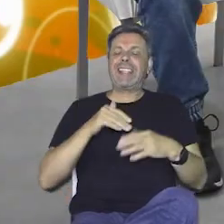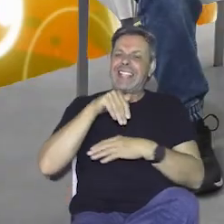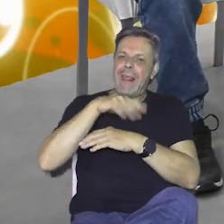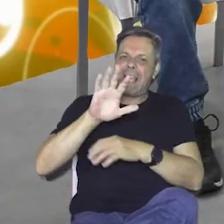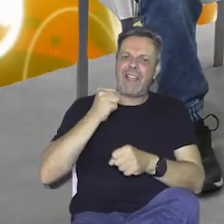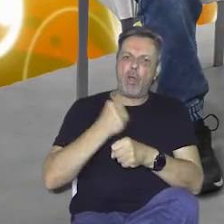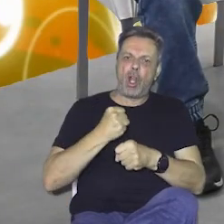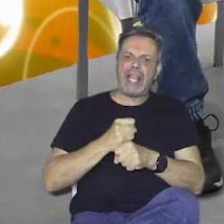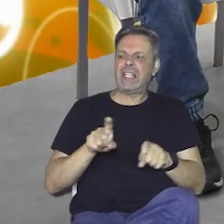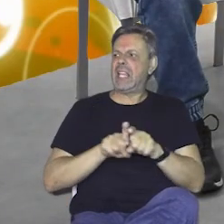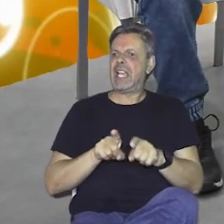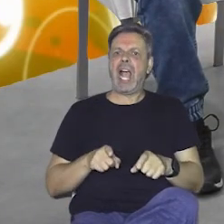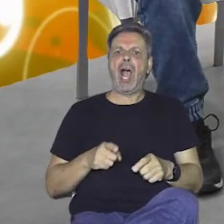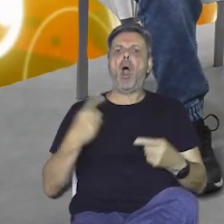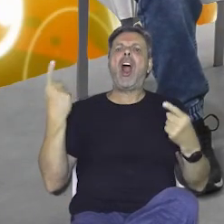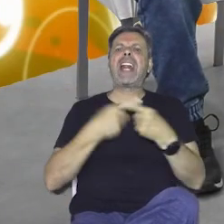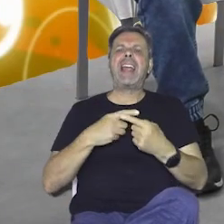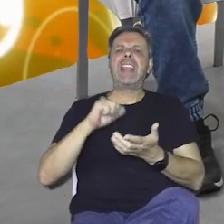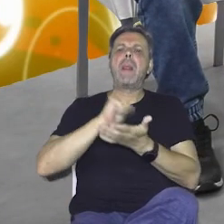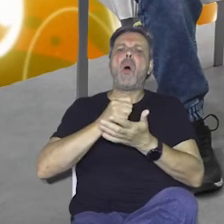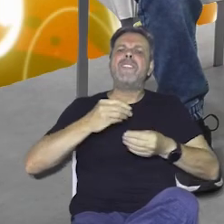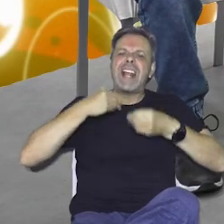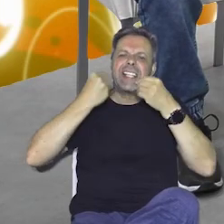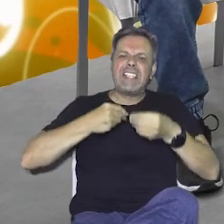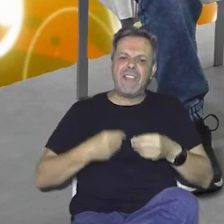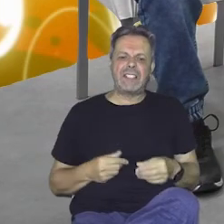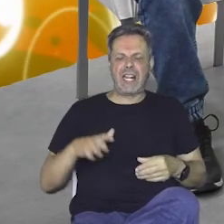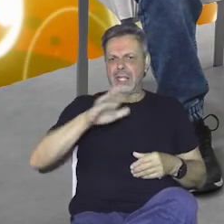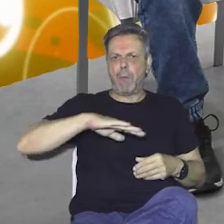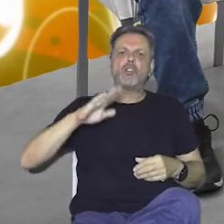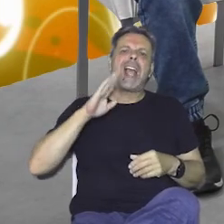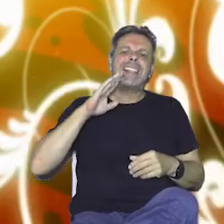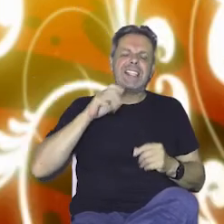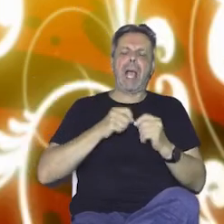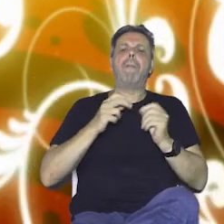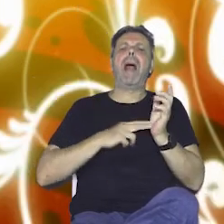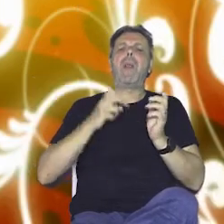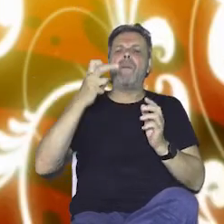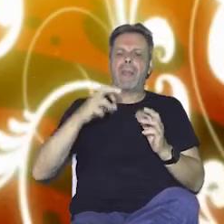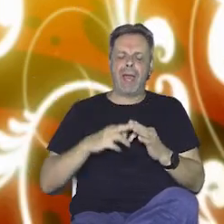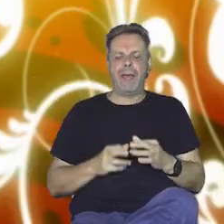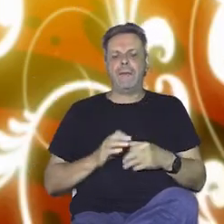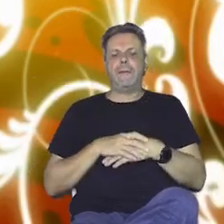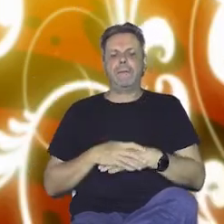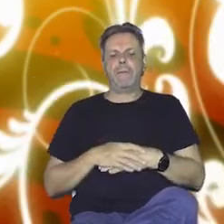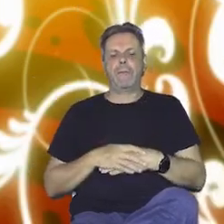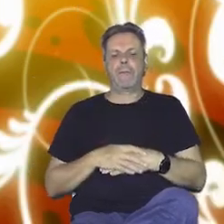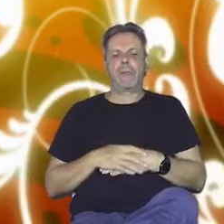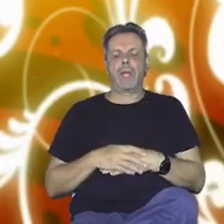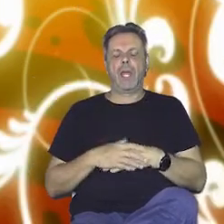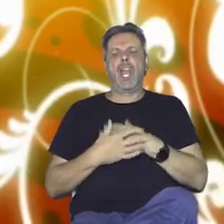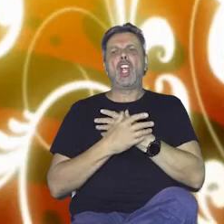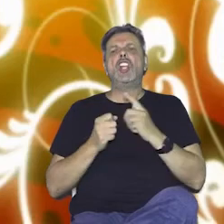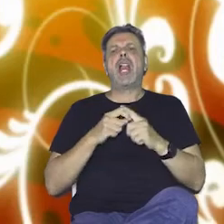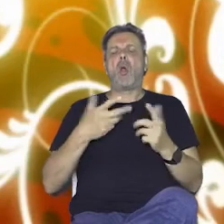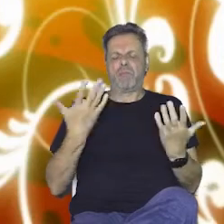nastavio raditi kao ratni novinarski izvjestitelj s područja Siska i Banovine na terenu. Željko, kad